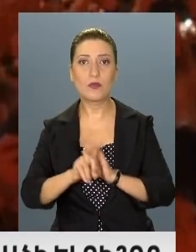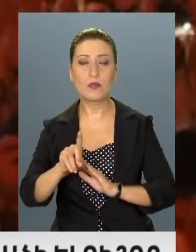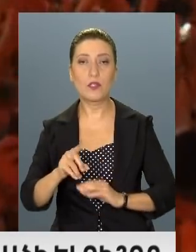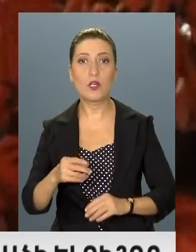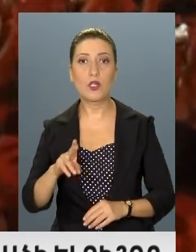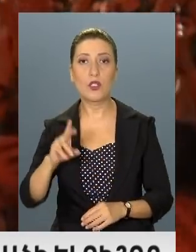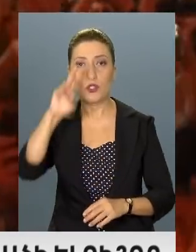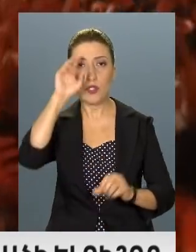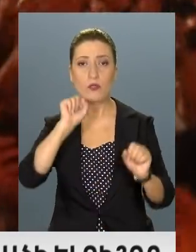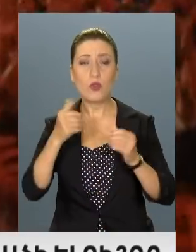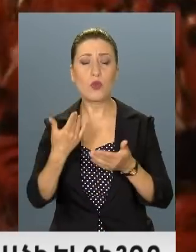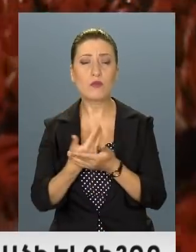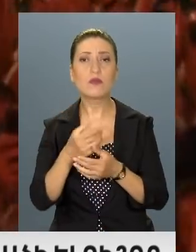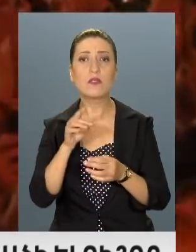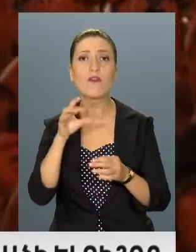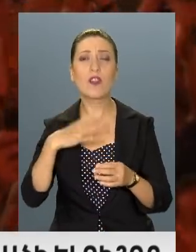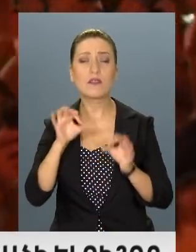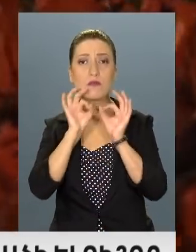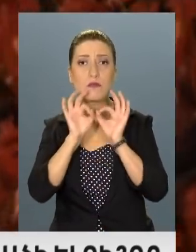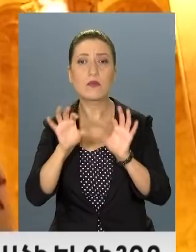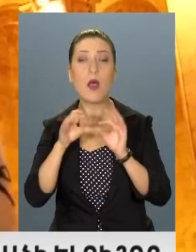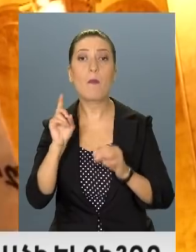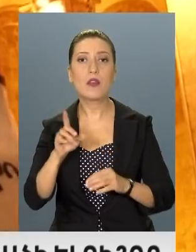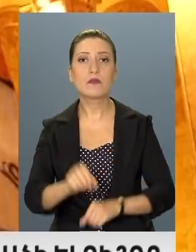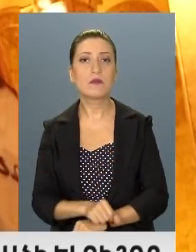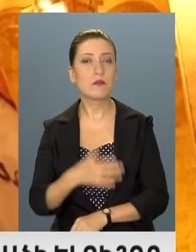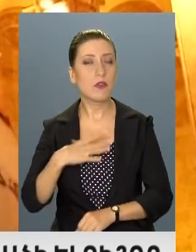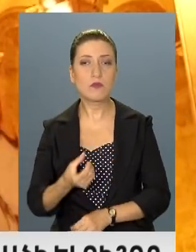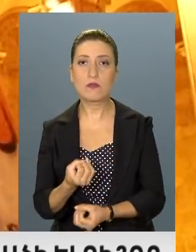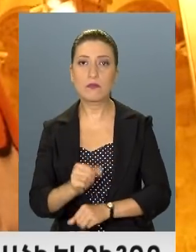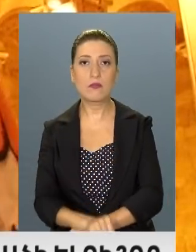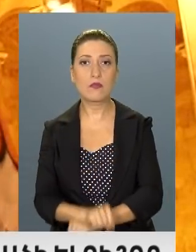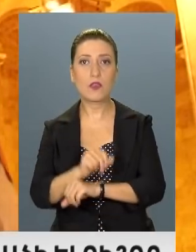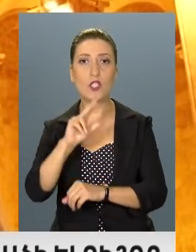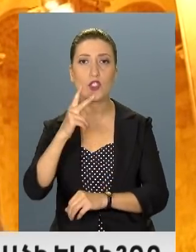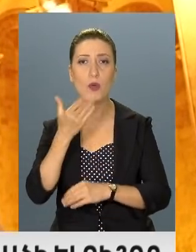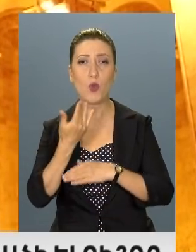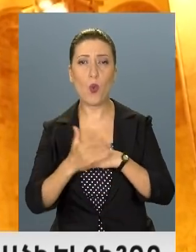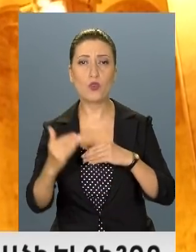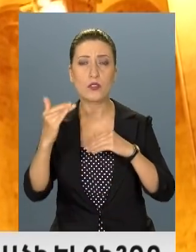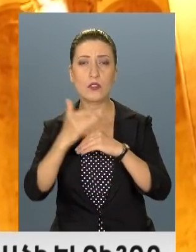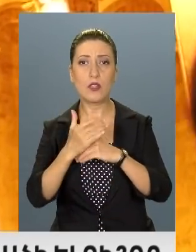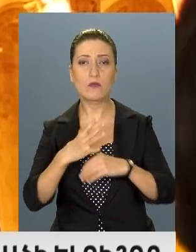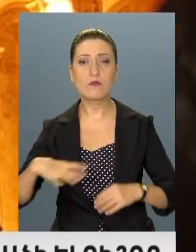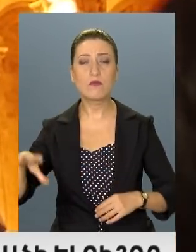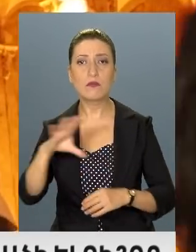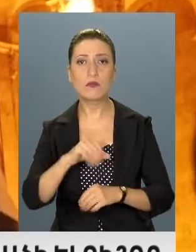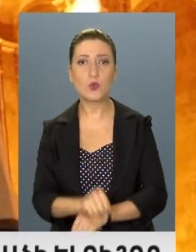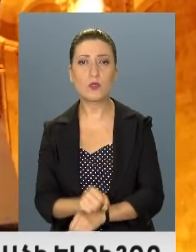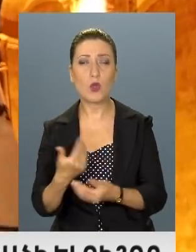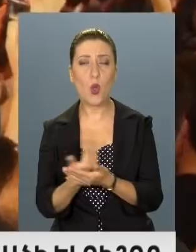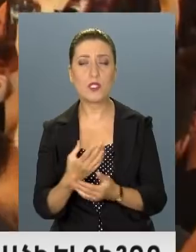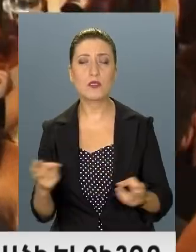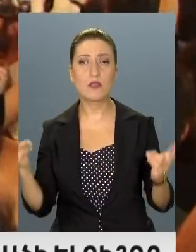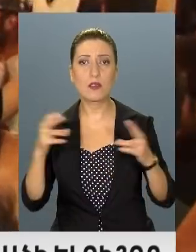Չնայած իշխանության նորանոր զիջումներին, Թբիլիսիի ցույցերը թափ են հավաքում։ Երեքշաբթի ուշ երեկոյան ցուցարարները նորից հավաքվել են